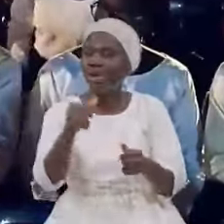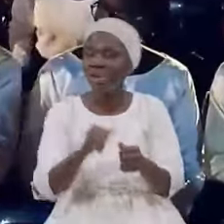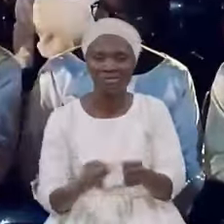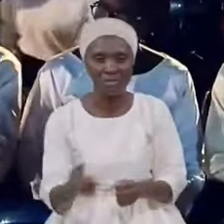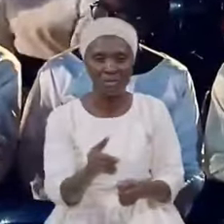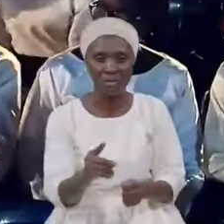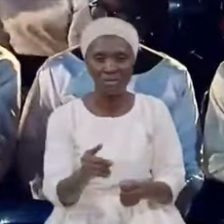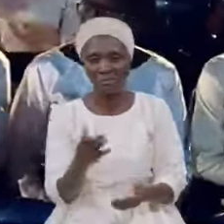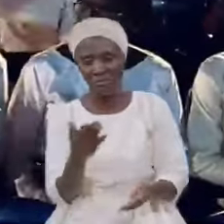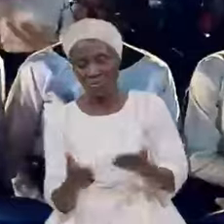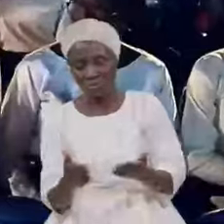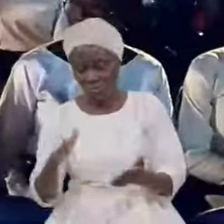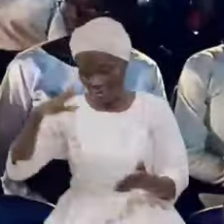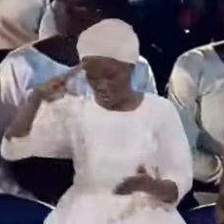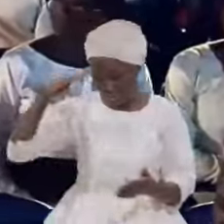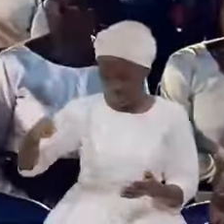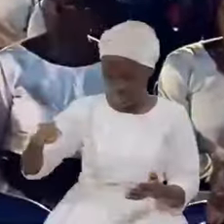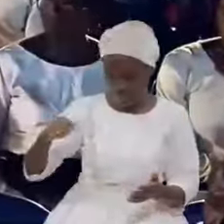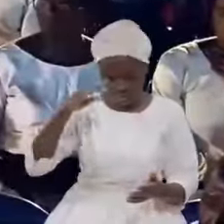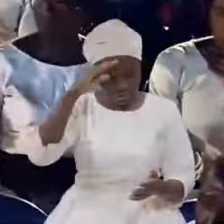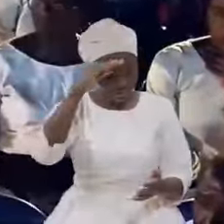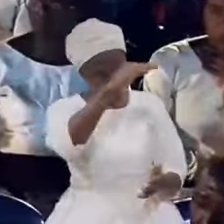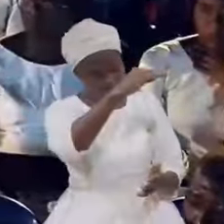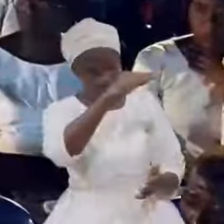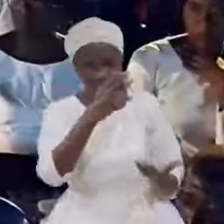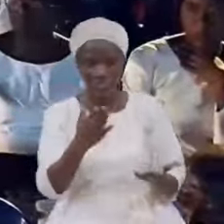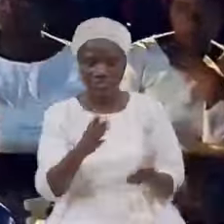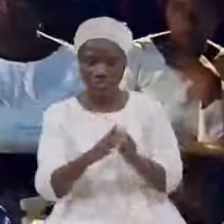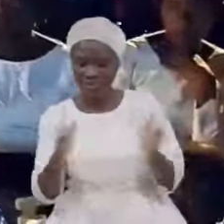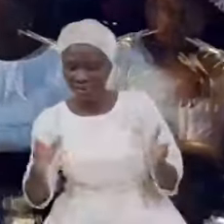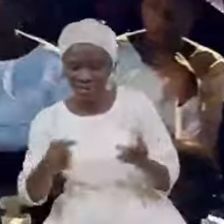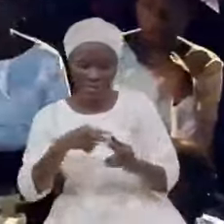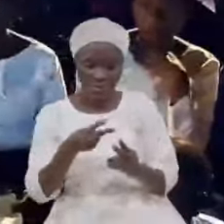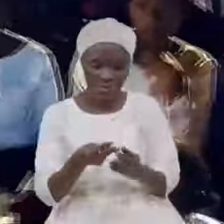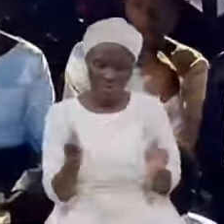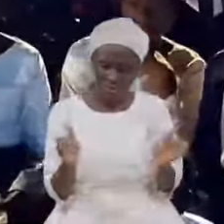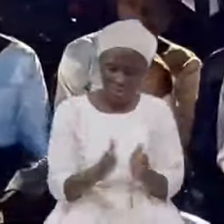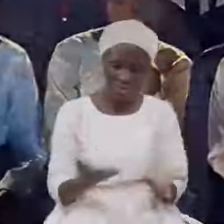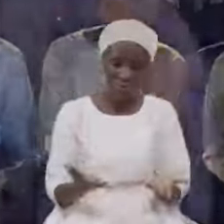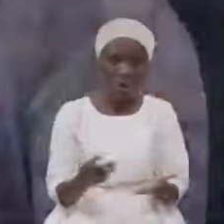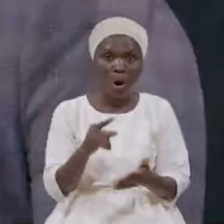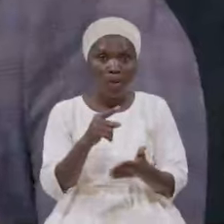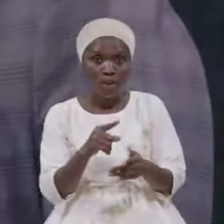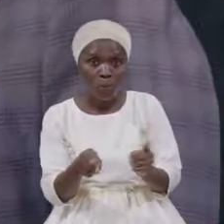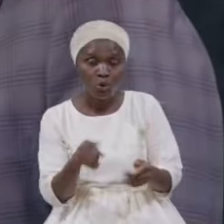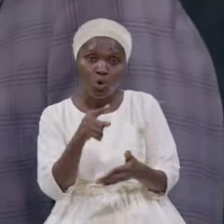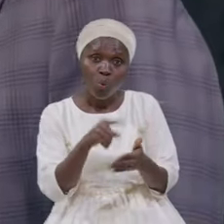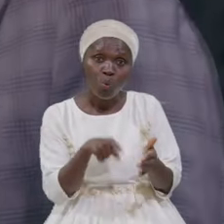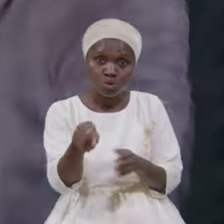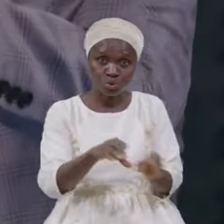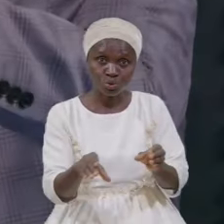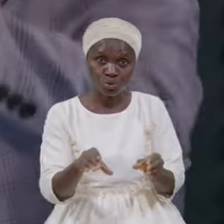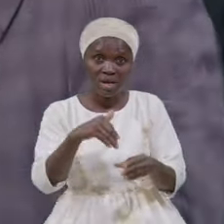viendra. Mais ce que tu fais du jour de la repentance, ce que tu fais du jour de